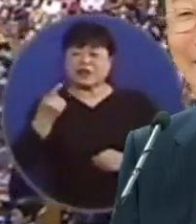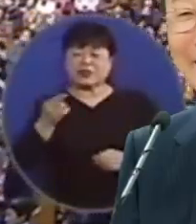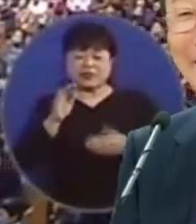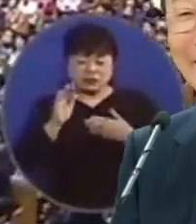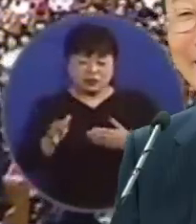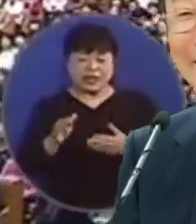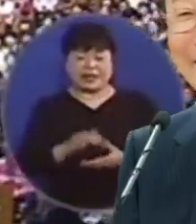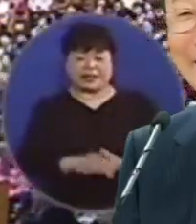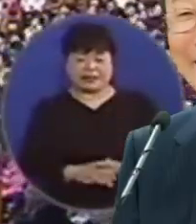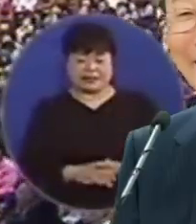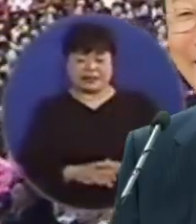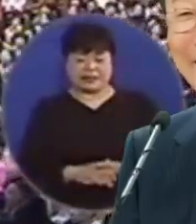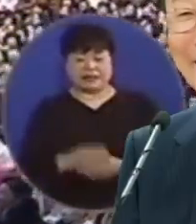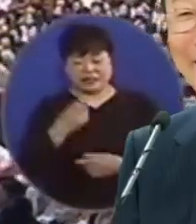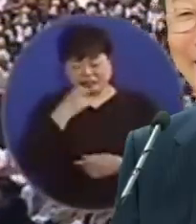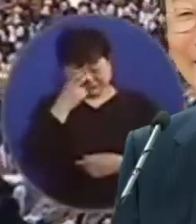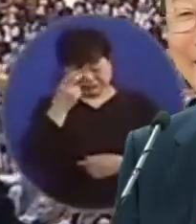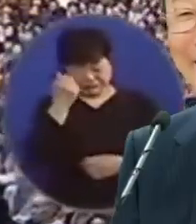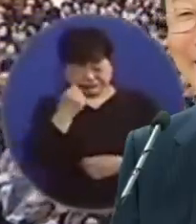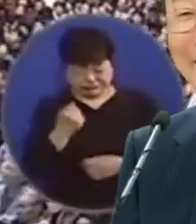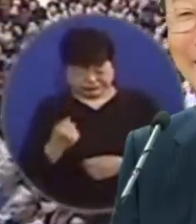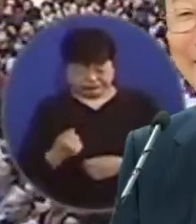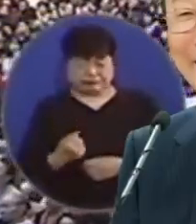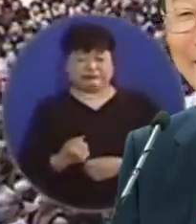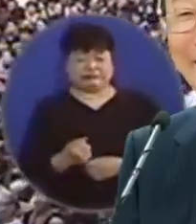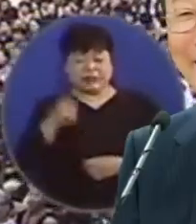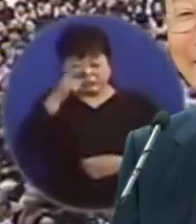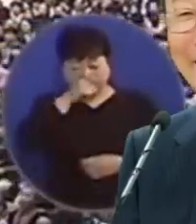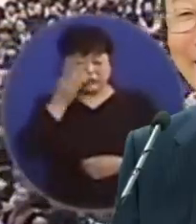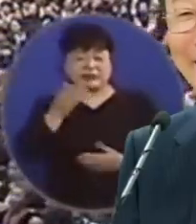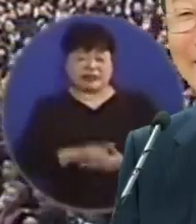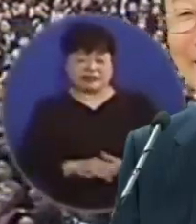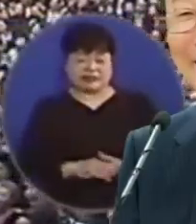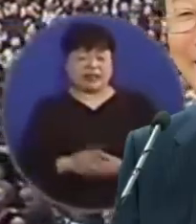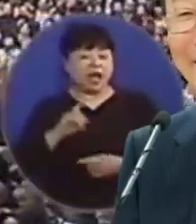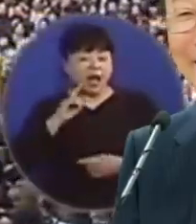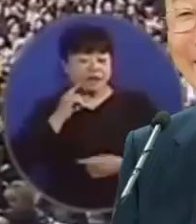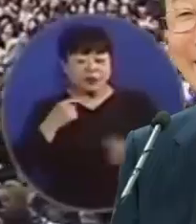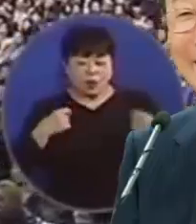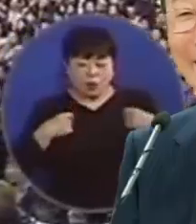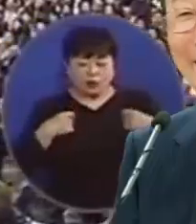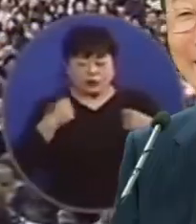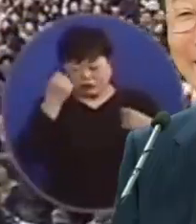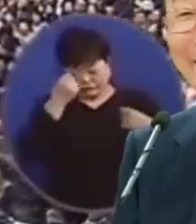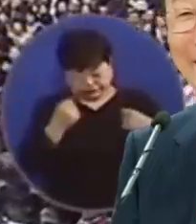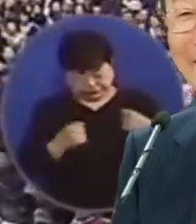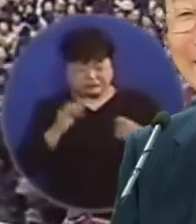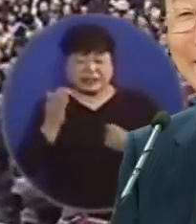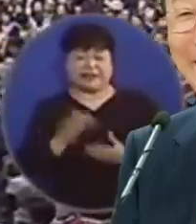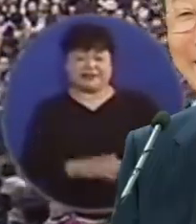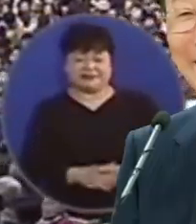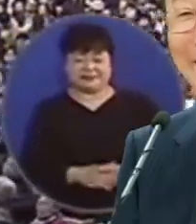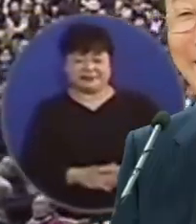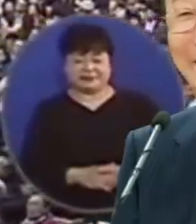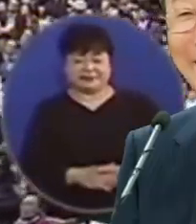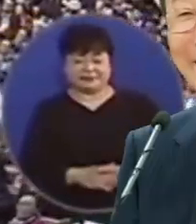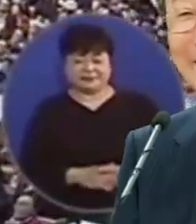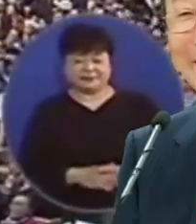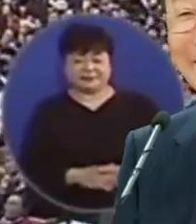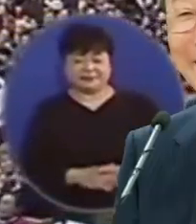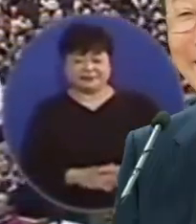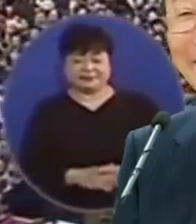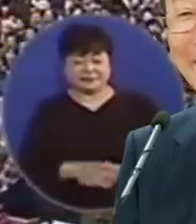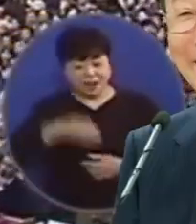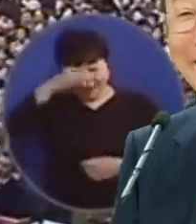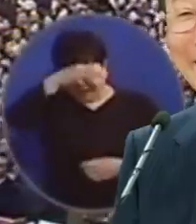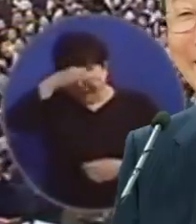다 썩어지고 낡아지고 더러워진 것입니다. 아무리 아름다운 옷도 썩어지고 낡아지고 더러워지고. 제가 이 강남에서